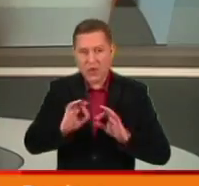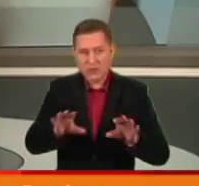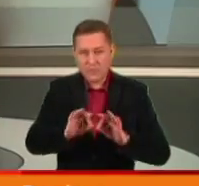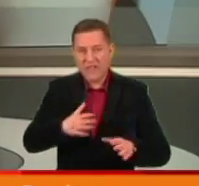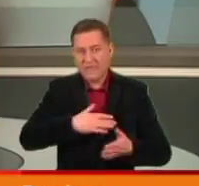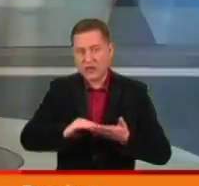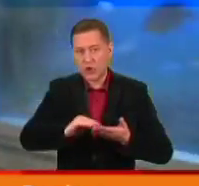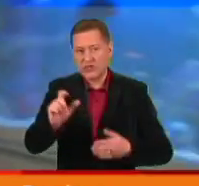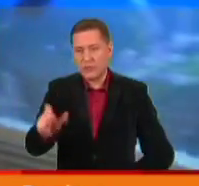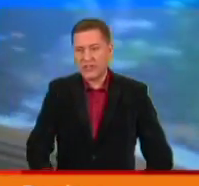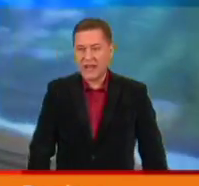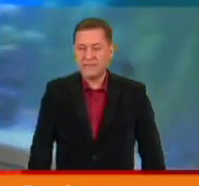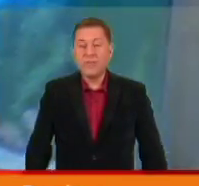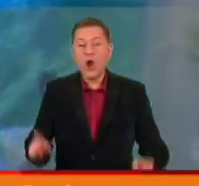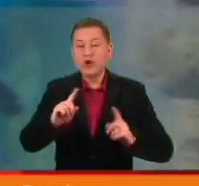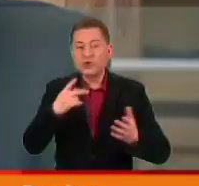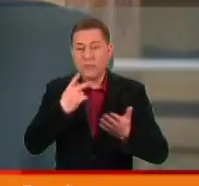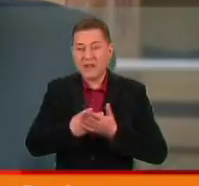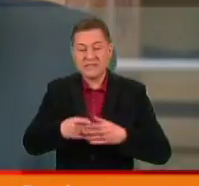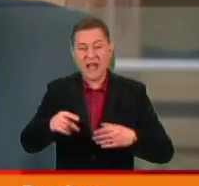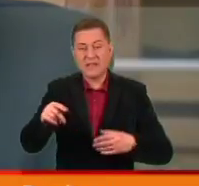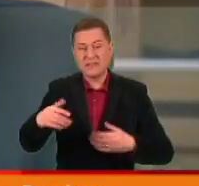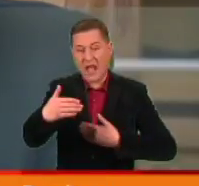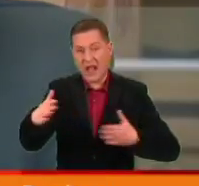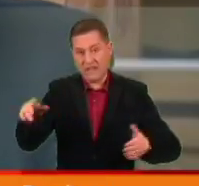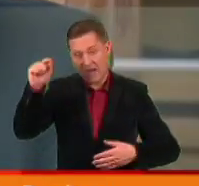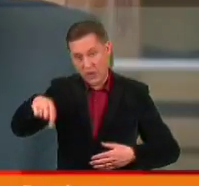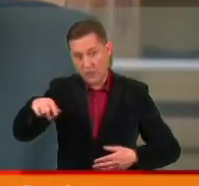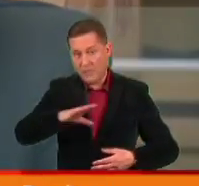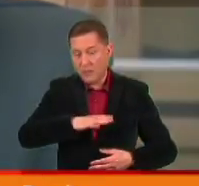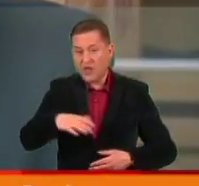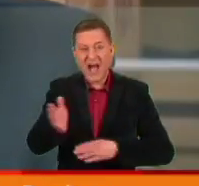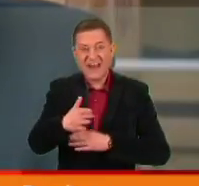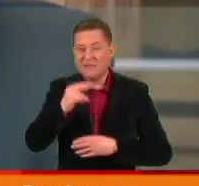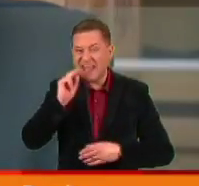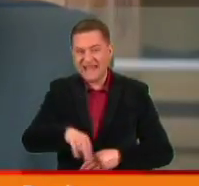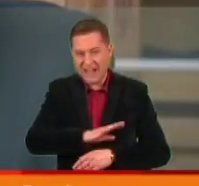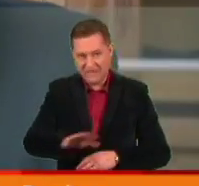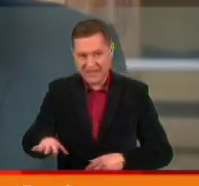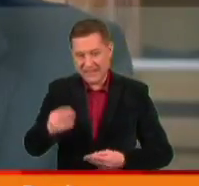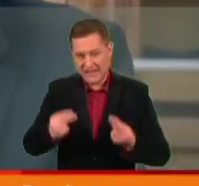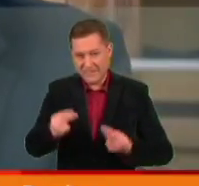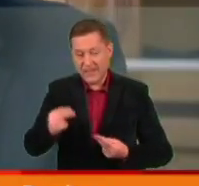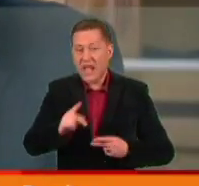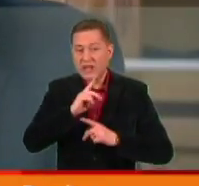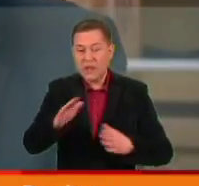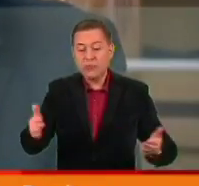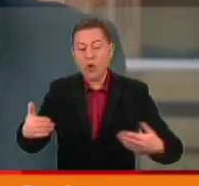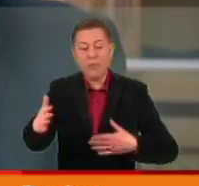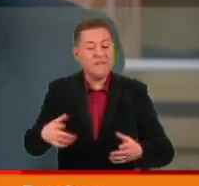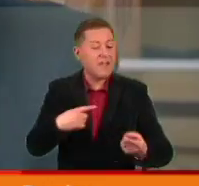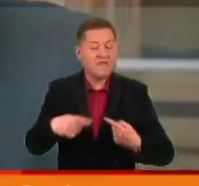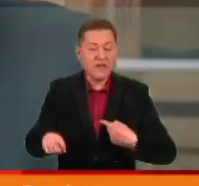розбиралась. Що вам показати? Де вам тут стояли? Рибки невинні. Чим до акваріум? Не було б в акваріумі, було б десь